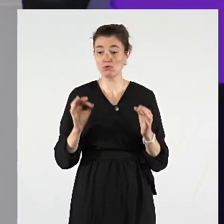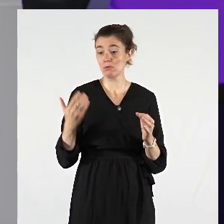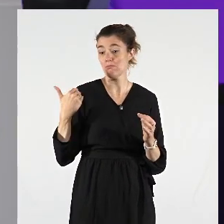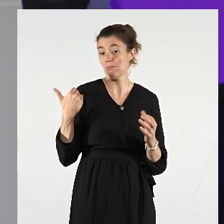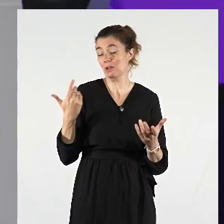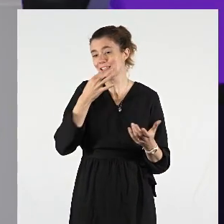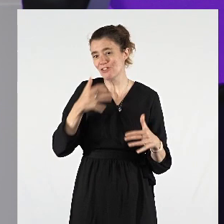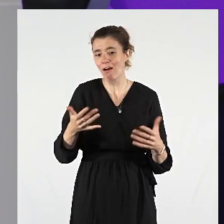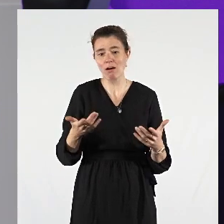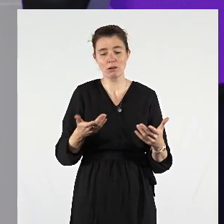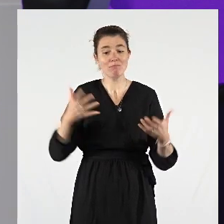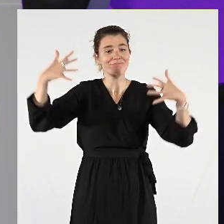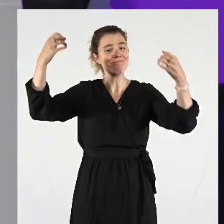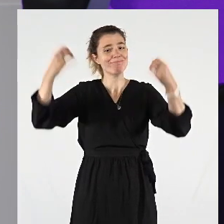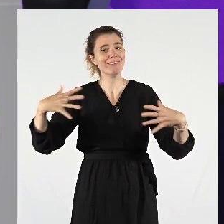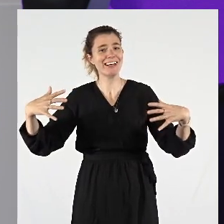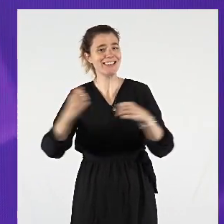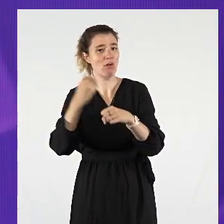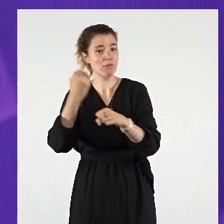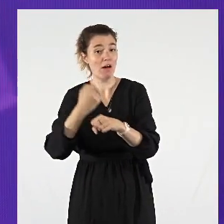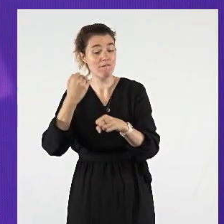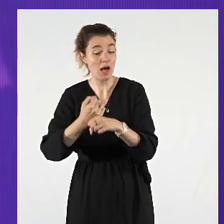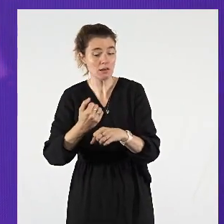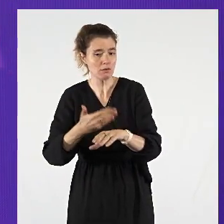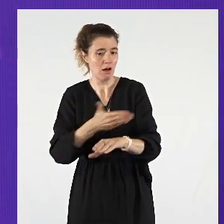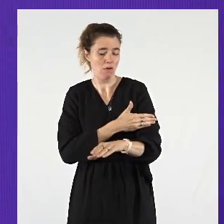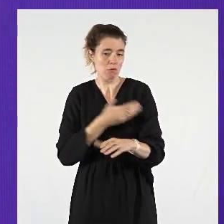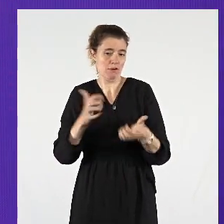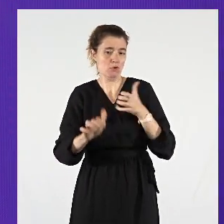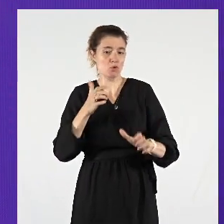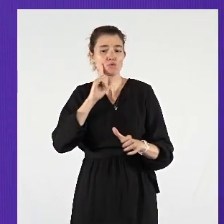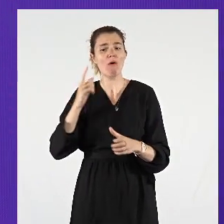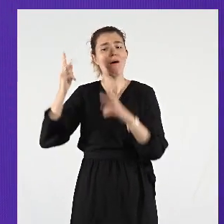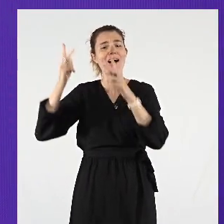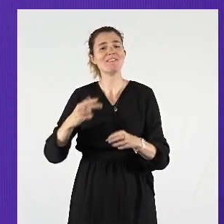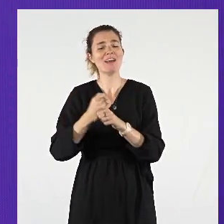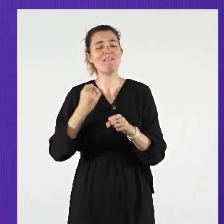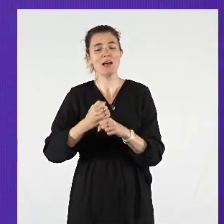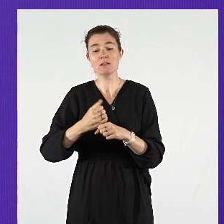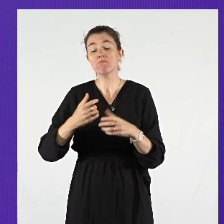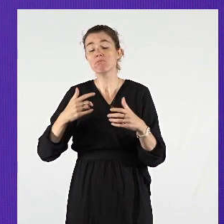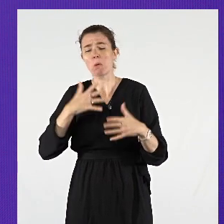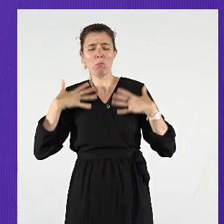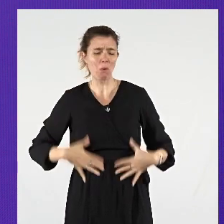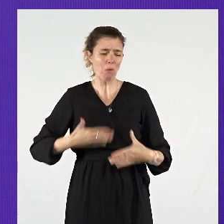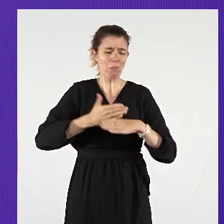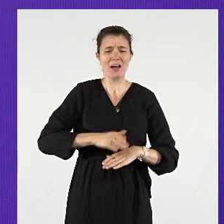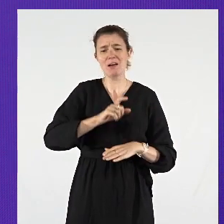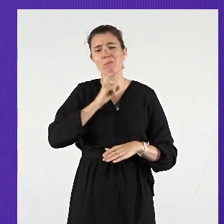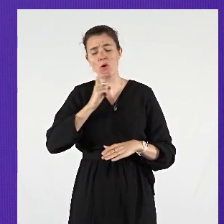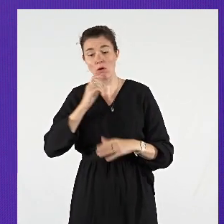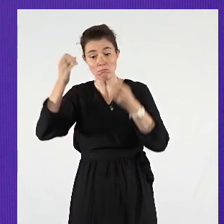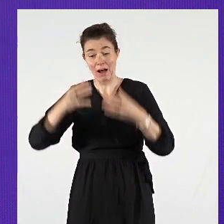prévenir l'accident de travail dans l'heure qui suit la prise de poste, qui est un moment de risque quand le corps n'est pas encore tout à fait en action. Donc c'est un vrai